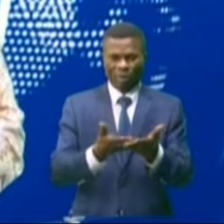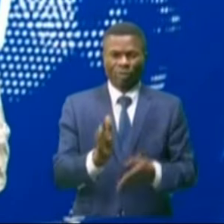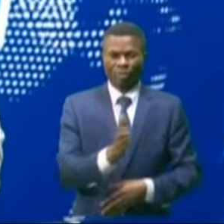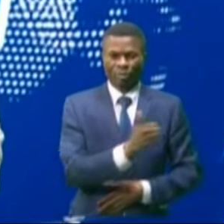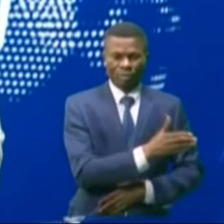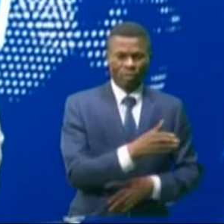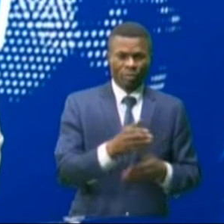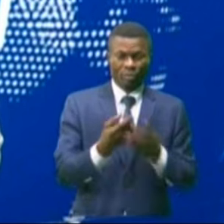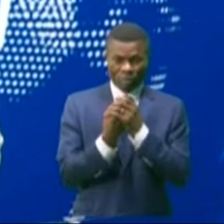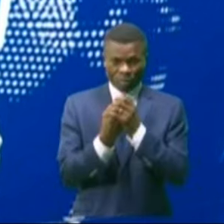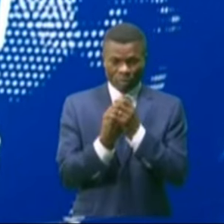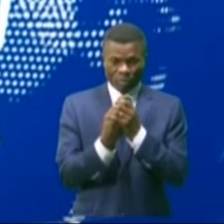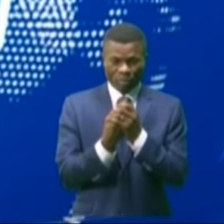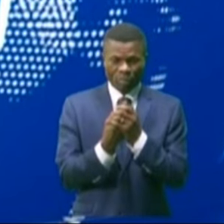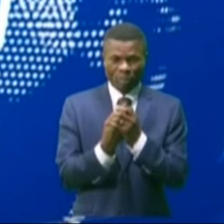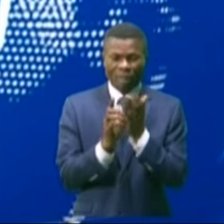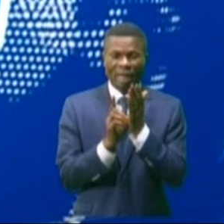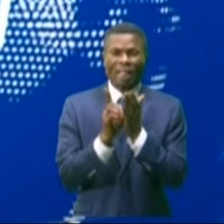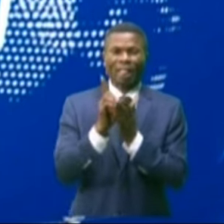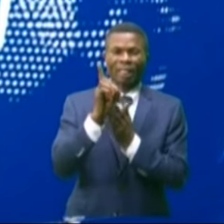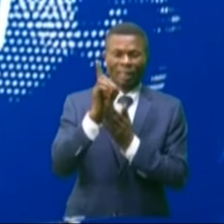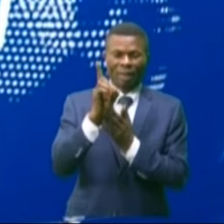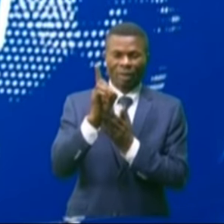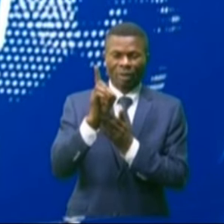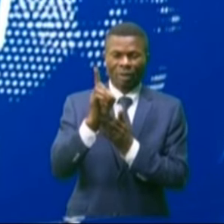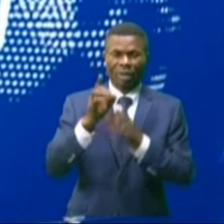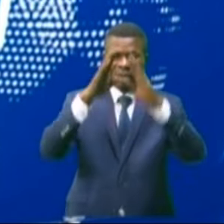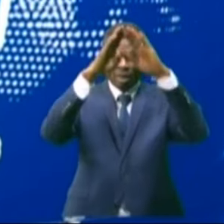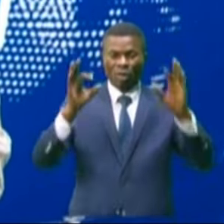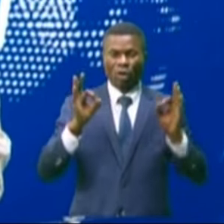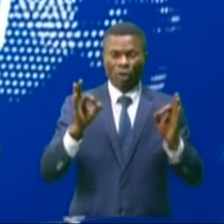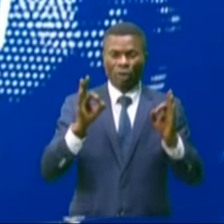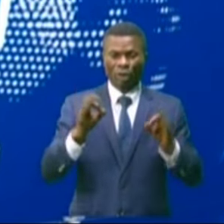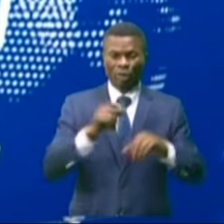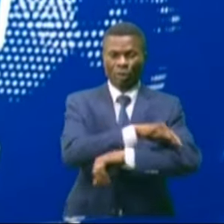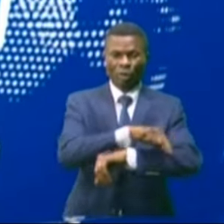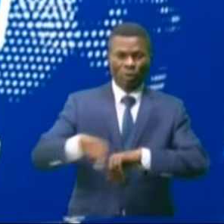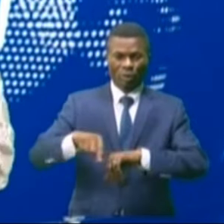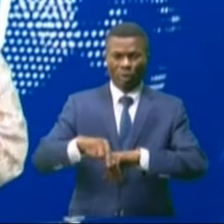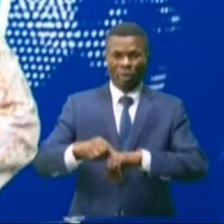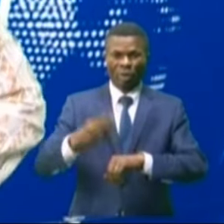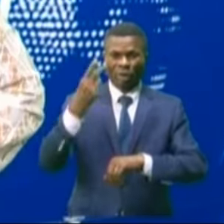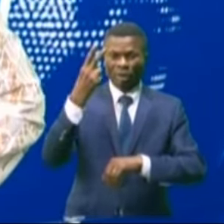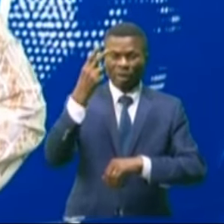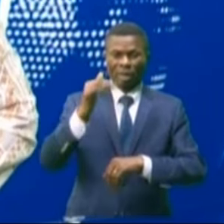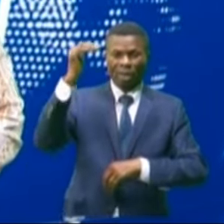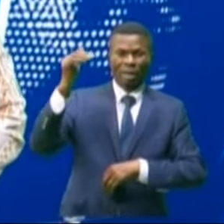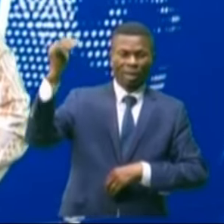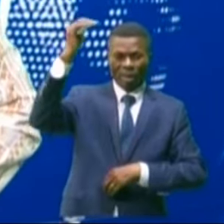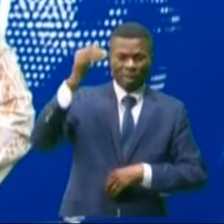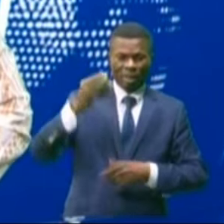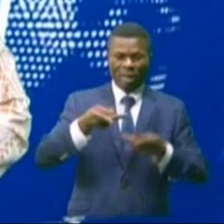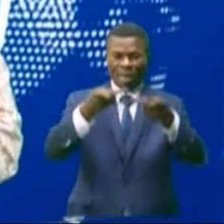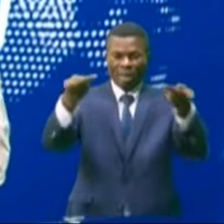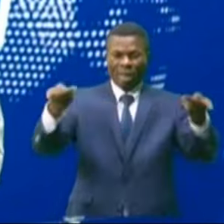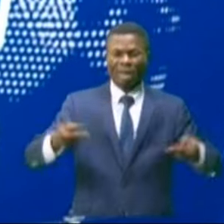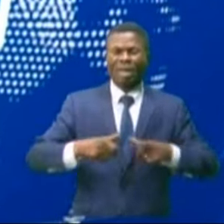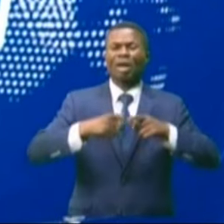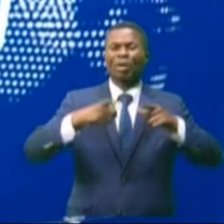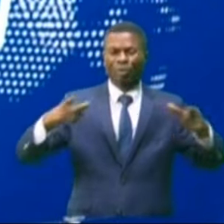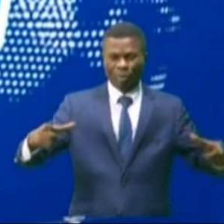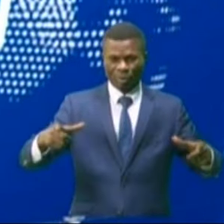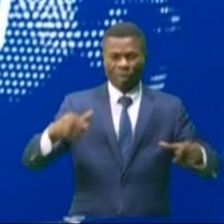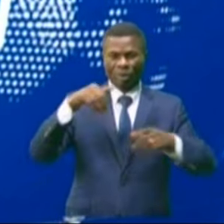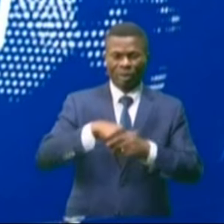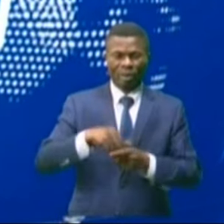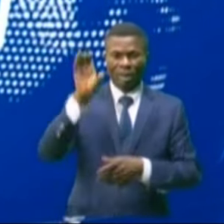Et bientôt sortira de terre un nouveau bâtiment administratif de deux niveaux et une salle polyvalente à l'enceinte